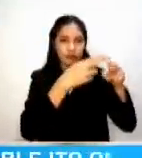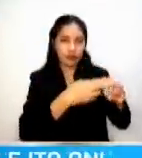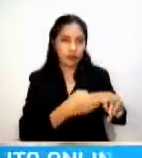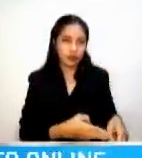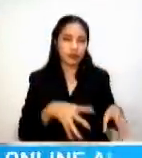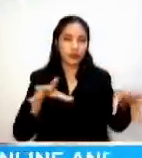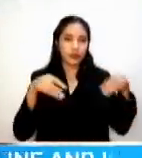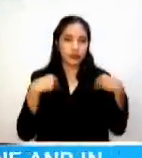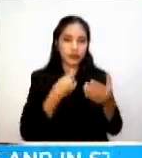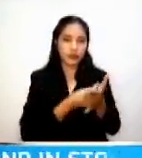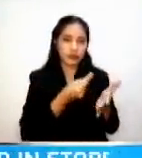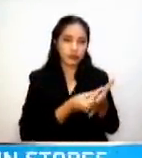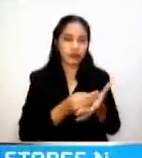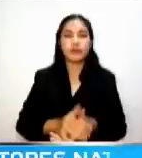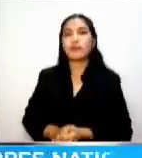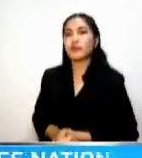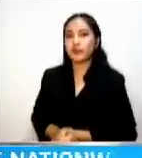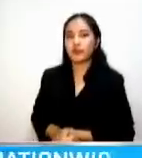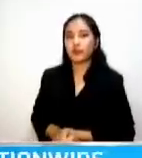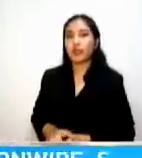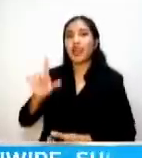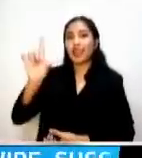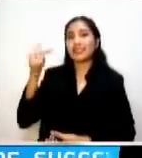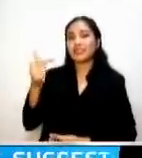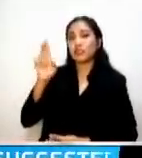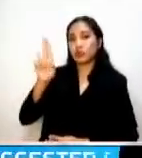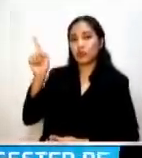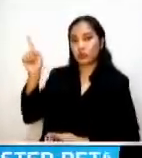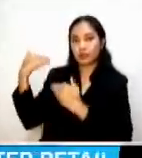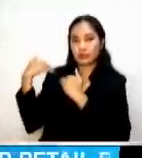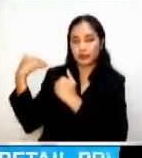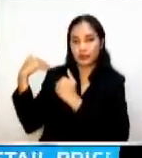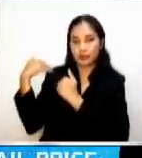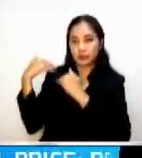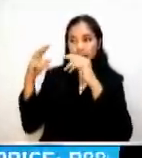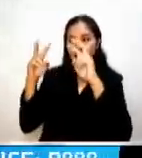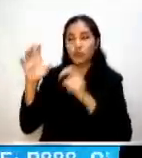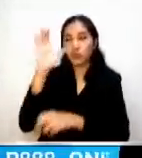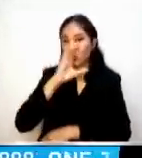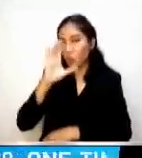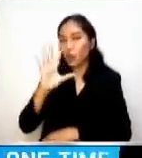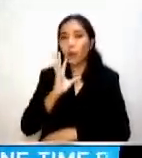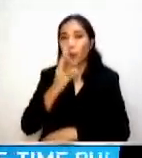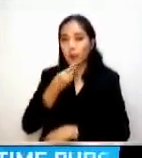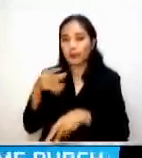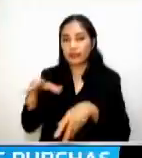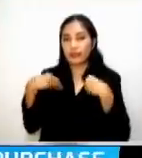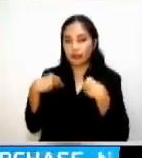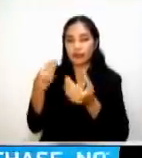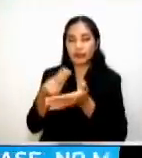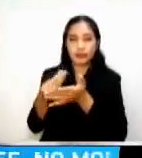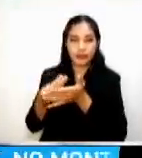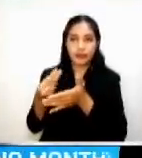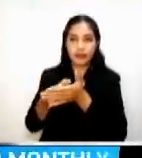Ang mga lokal na pamahalaan ang may ganap na tungkulin po na tumukoy ng mga beneficiaries ng financial assistance o nitong tulong.